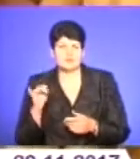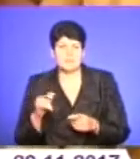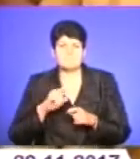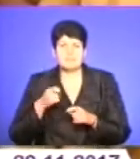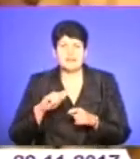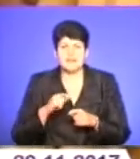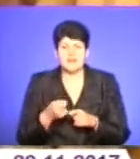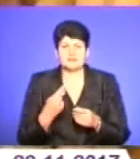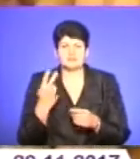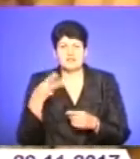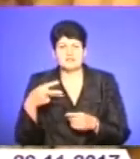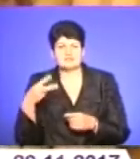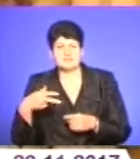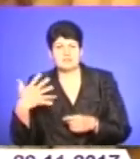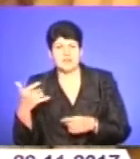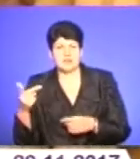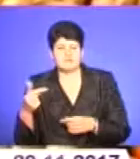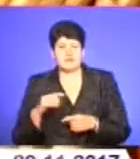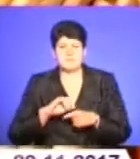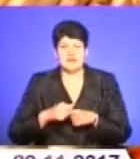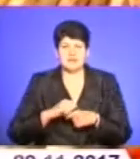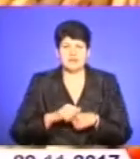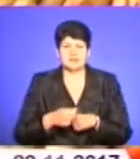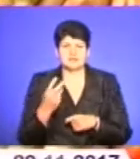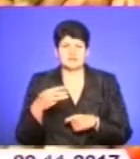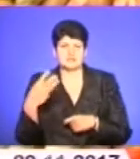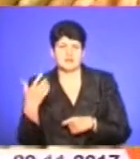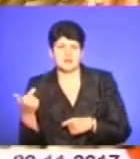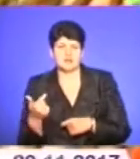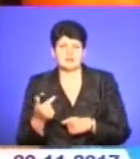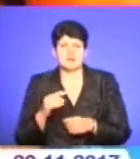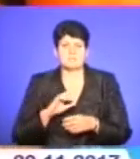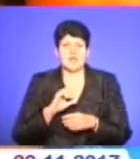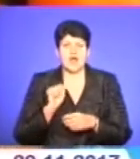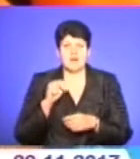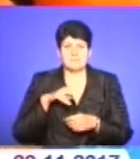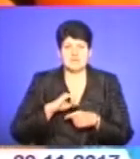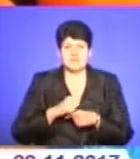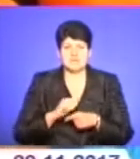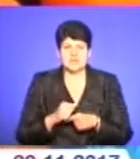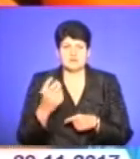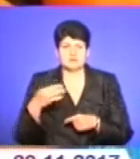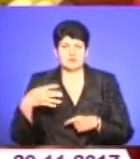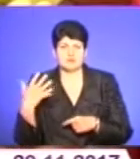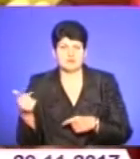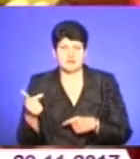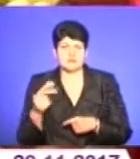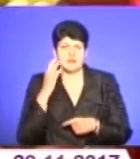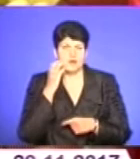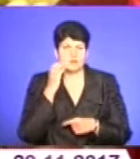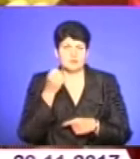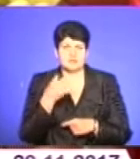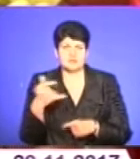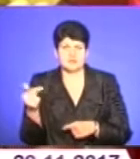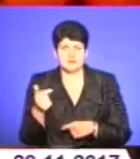на ринку по 20-25 гривень, мандарини в межах 35 гривень, апельсини від 35 до 40, яблука в середньому